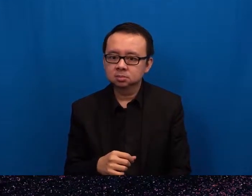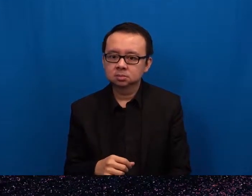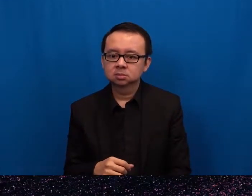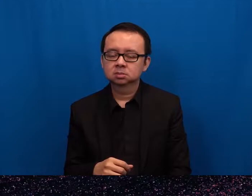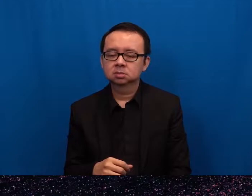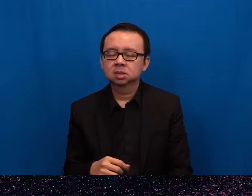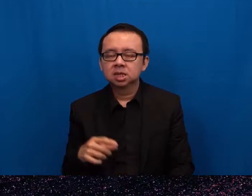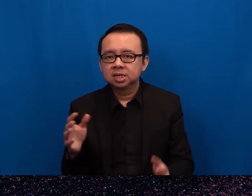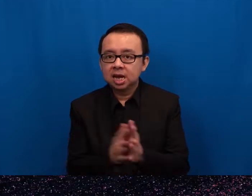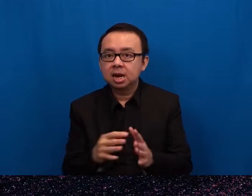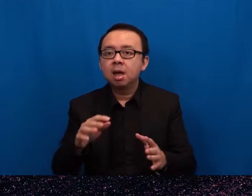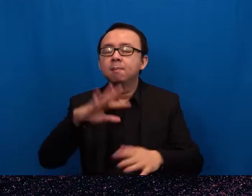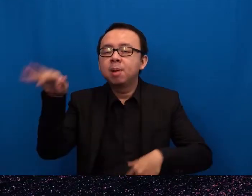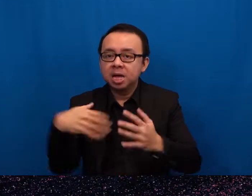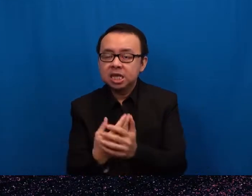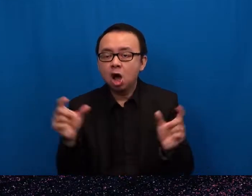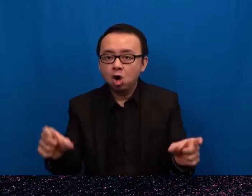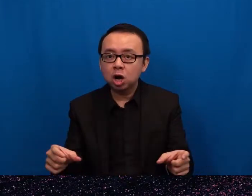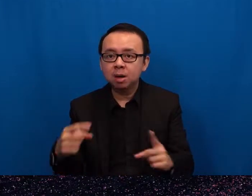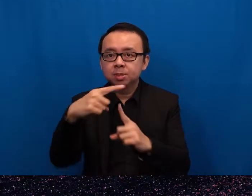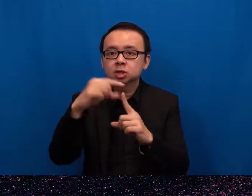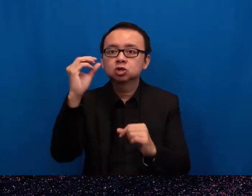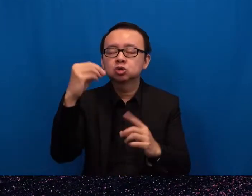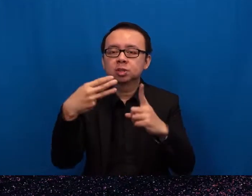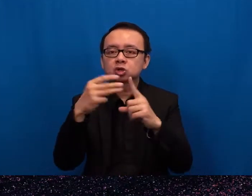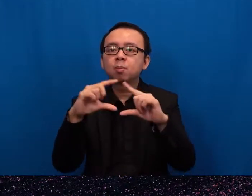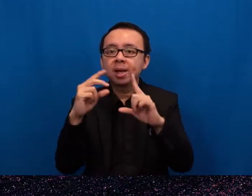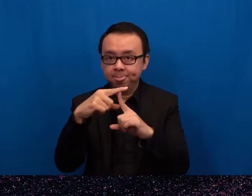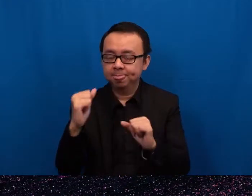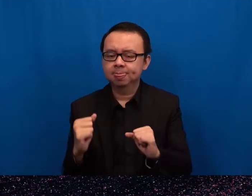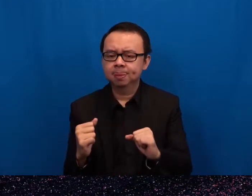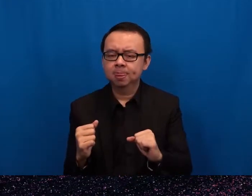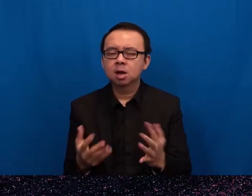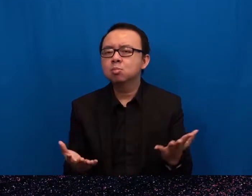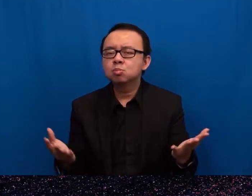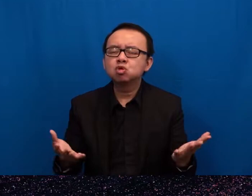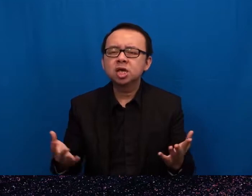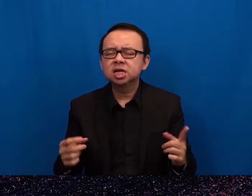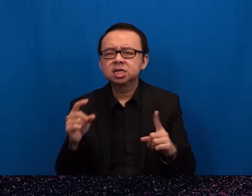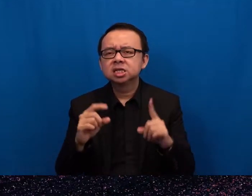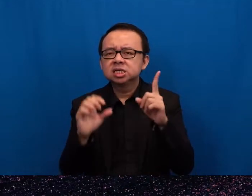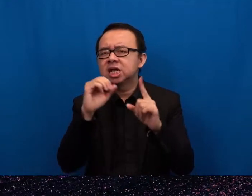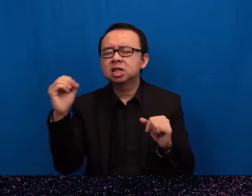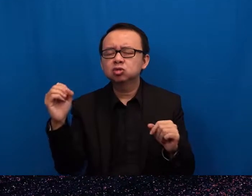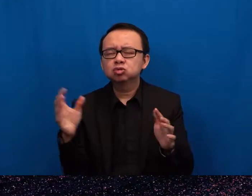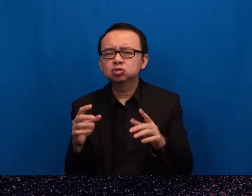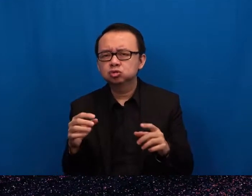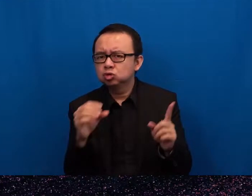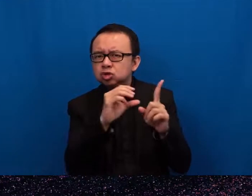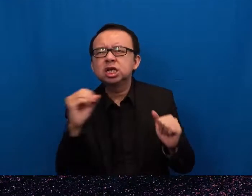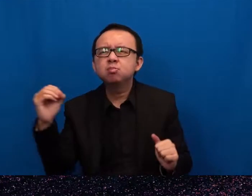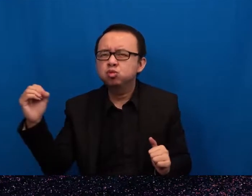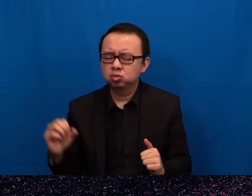120, mungkin sudah berjadi ratusan ini. Udah mungkin jadi hampir 200. Lalu ayat 9, tetapi ada beberapa orang yang tegar